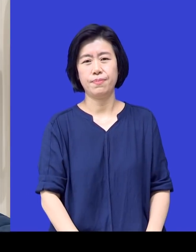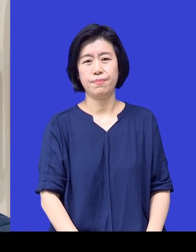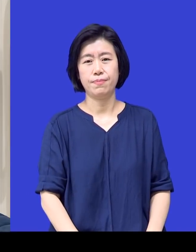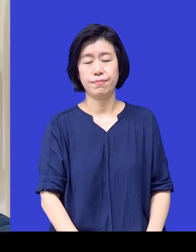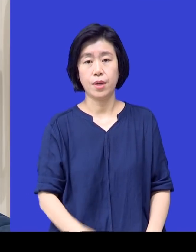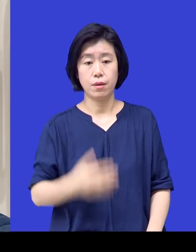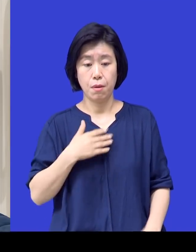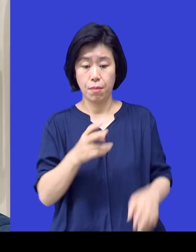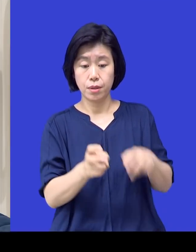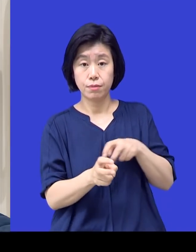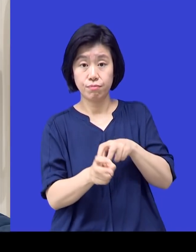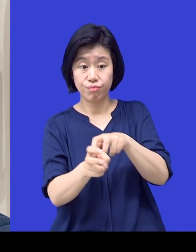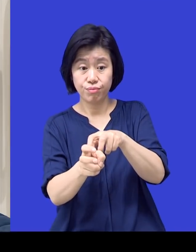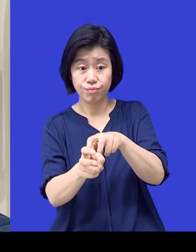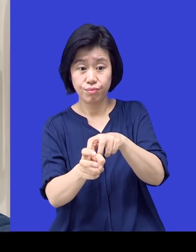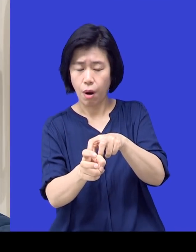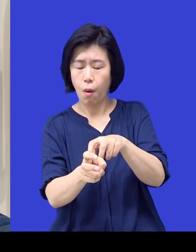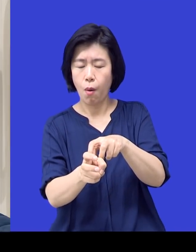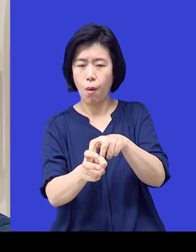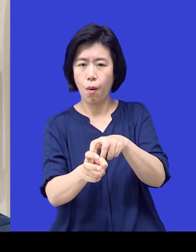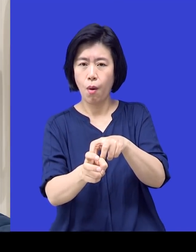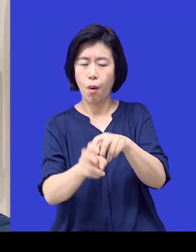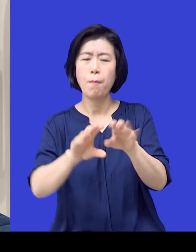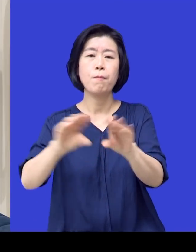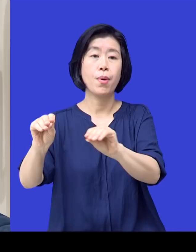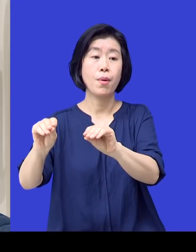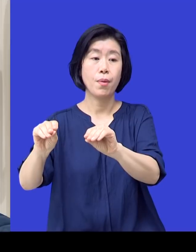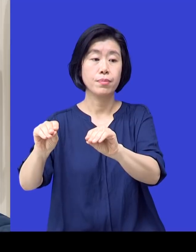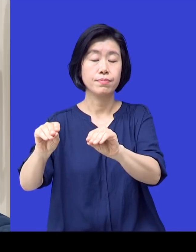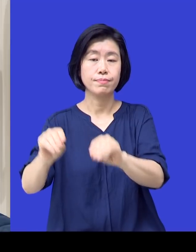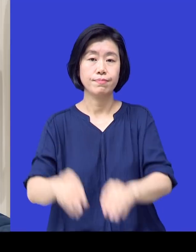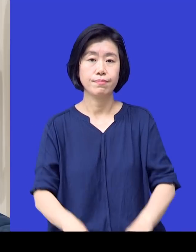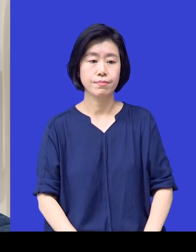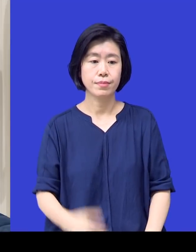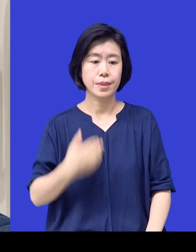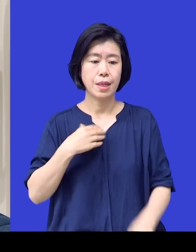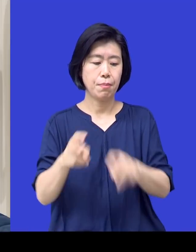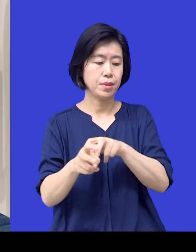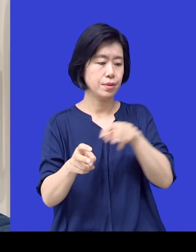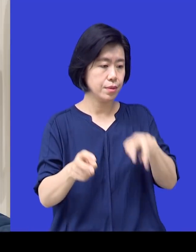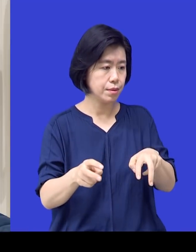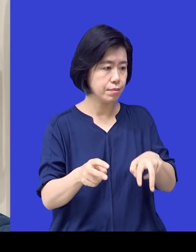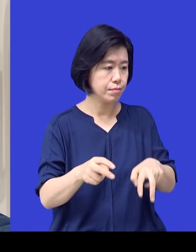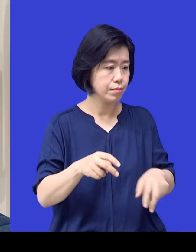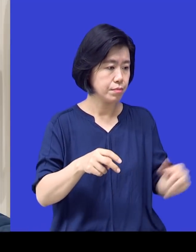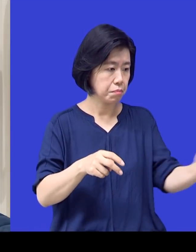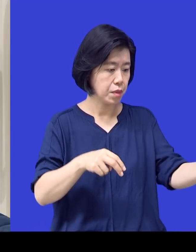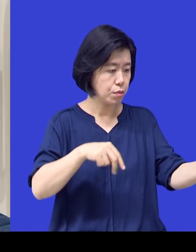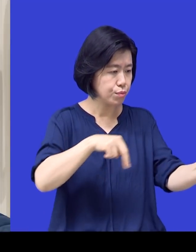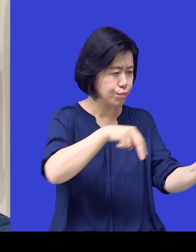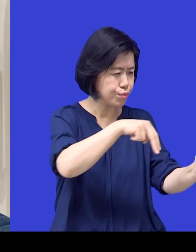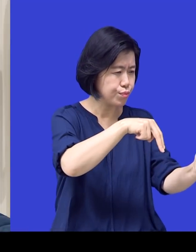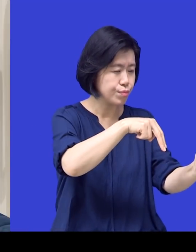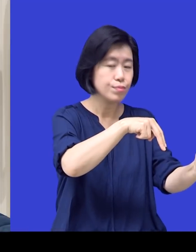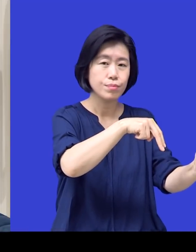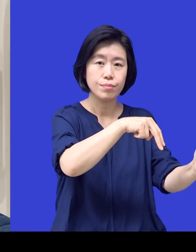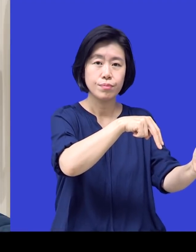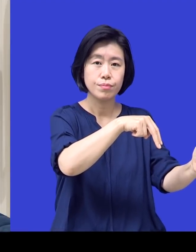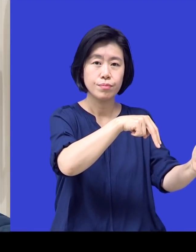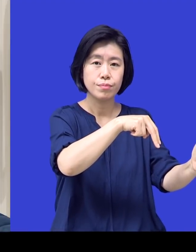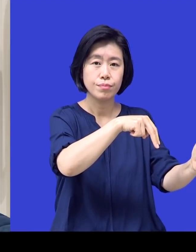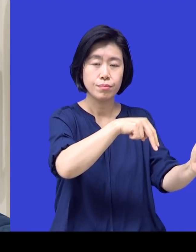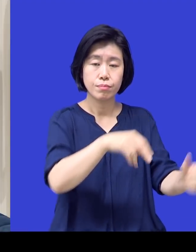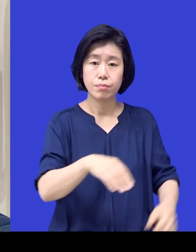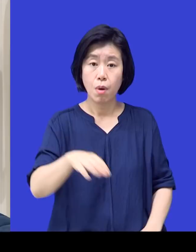세우고는 나갔어요. 그러니까 모두 다 지금 이제 빠이 하다가 갑자기 나오니까 저를 이제 보는 거예요. 그래서